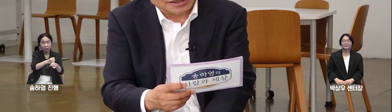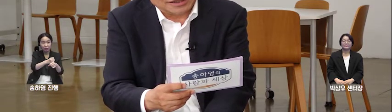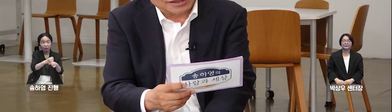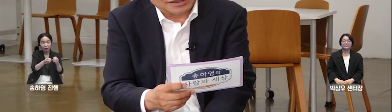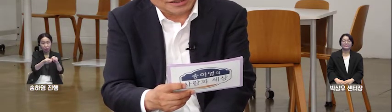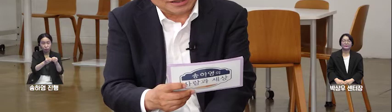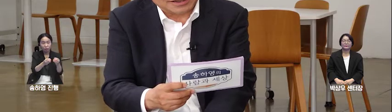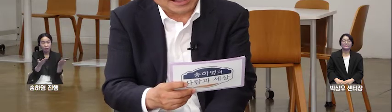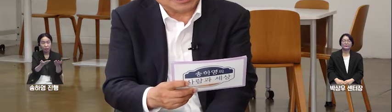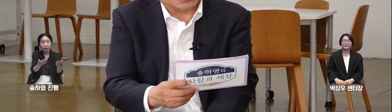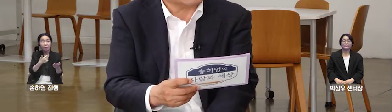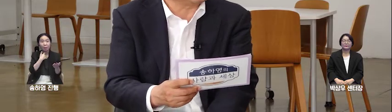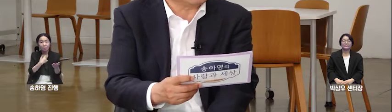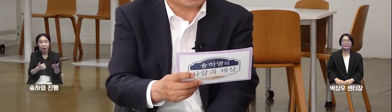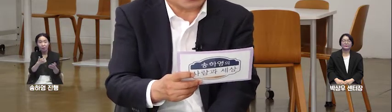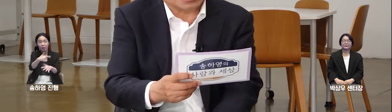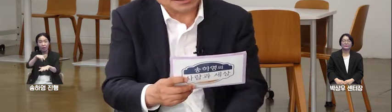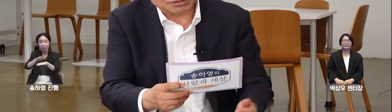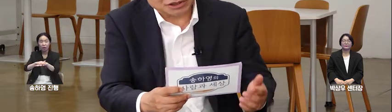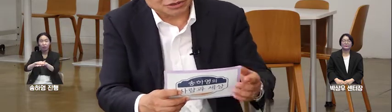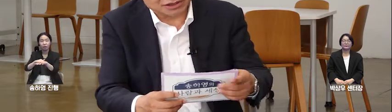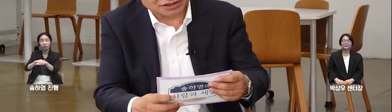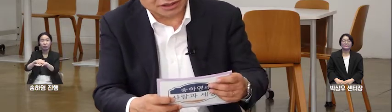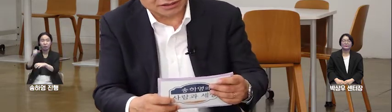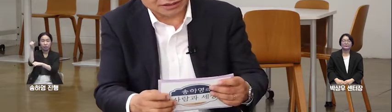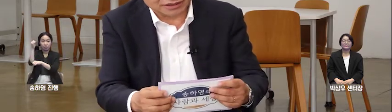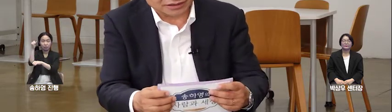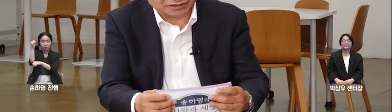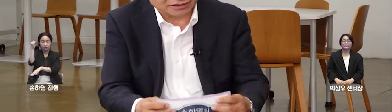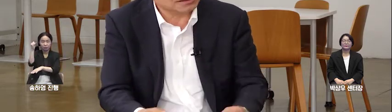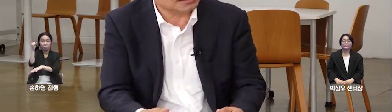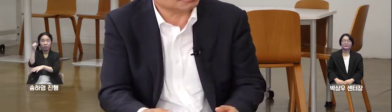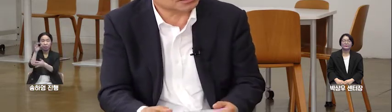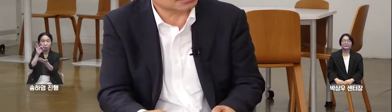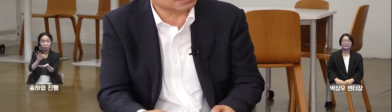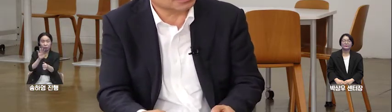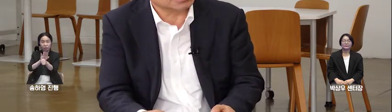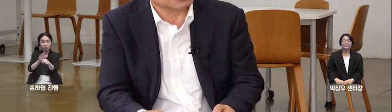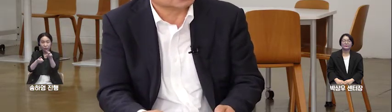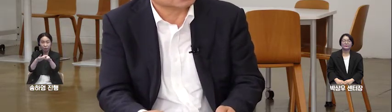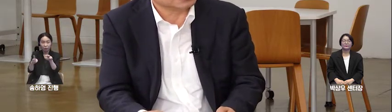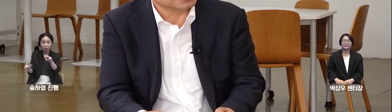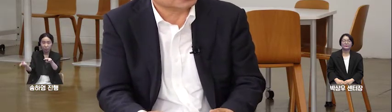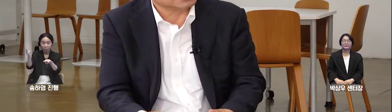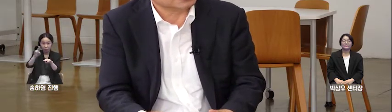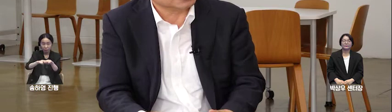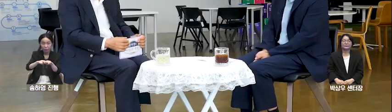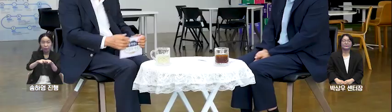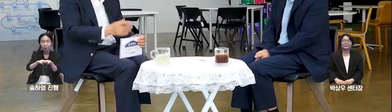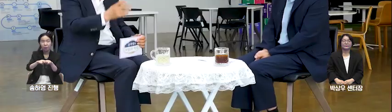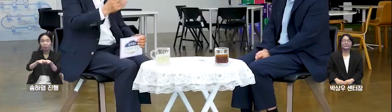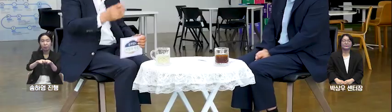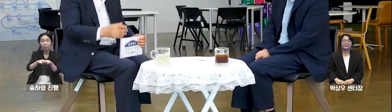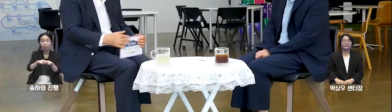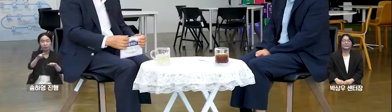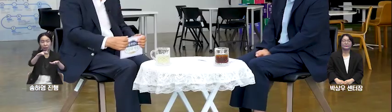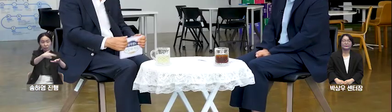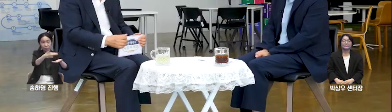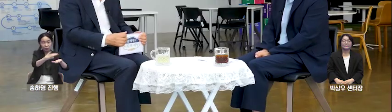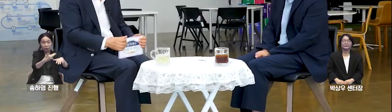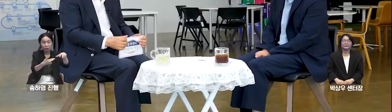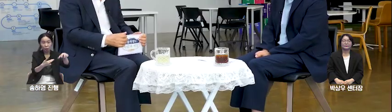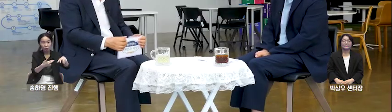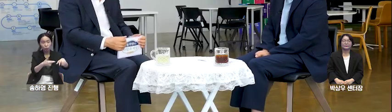하시다가. 대전 사회적 자본 지원센터 센터장을 오셨는데 아니 이거 금산에서